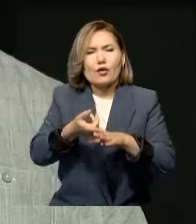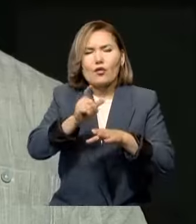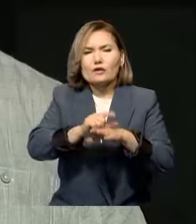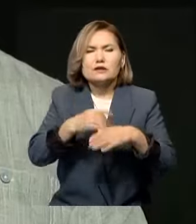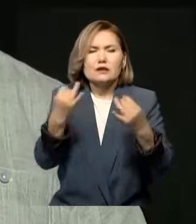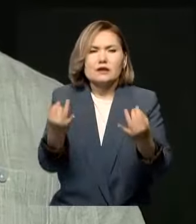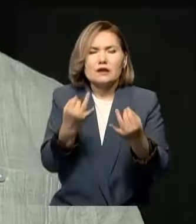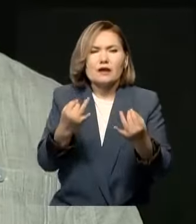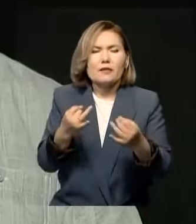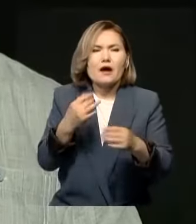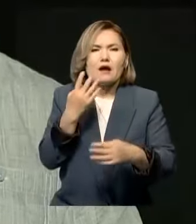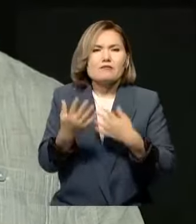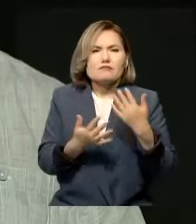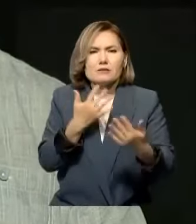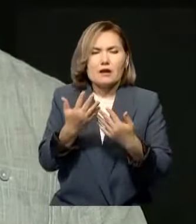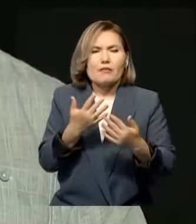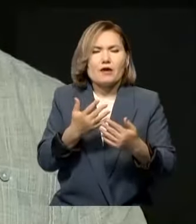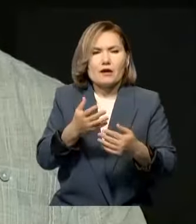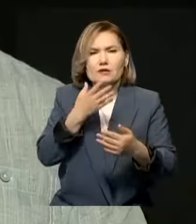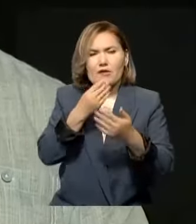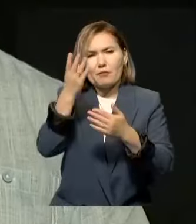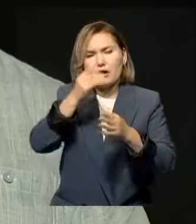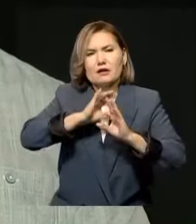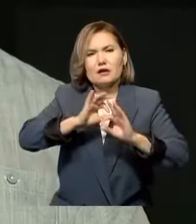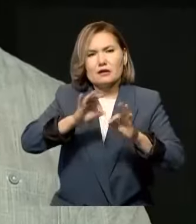әзір. Кеш жарық, Алмас, сөз кезегі өзіңізде.